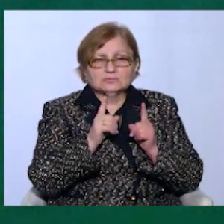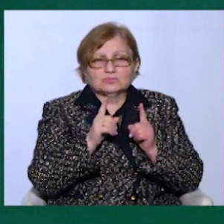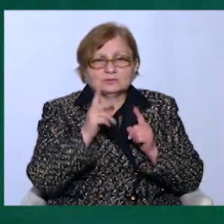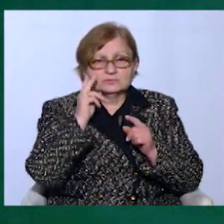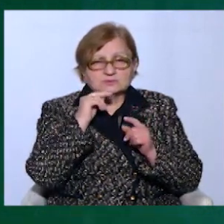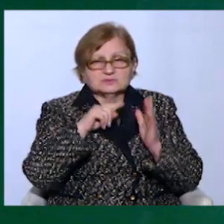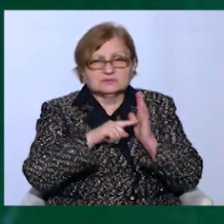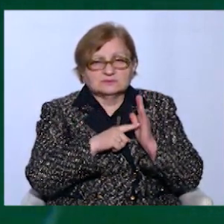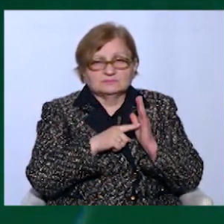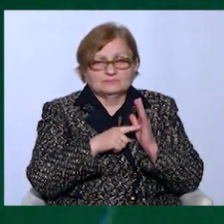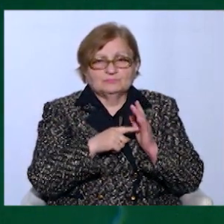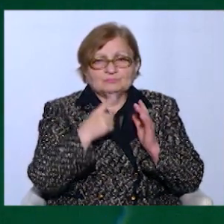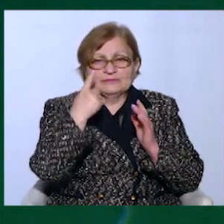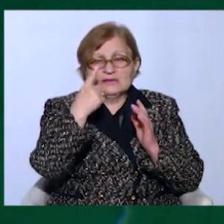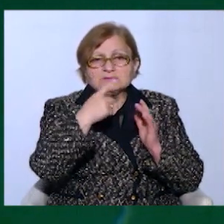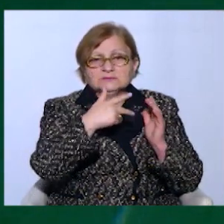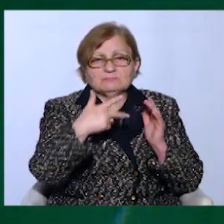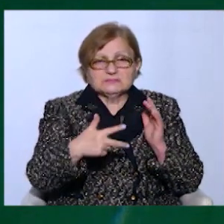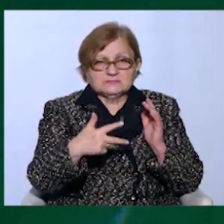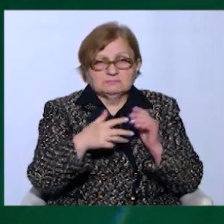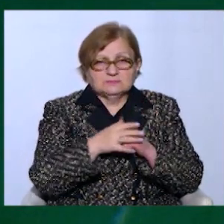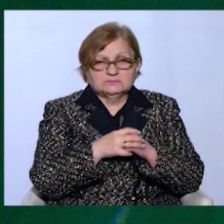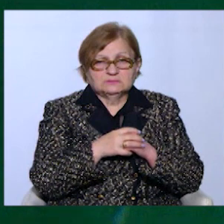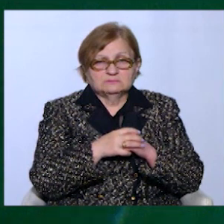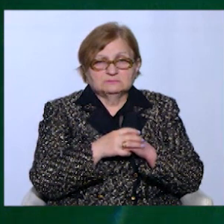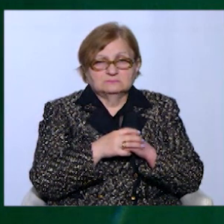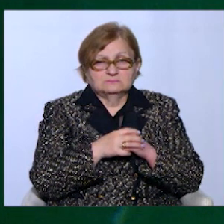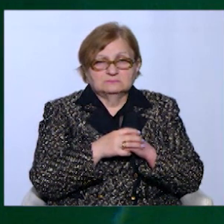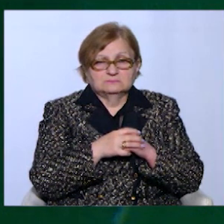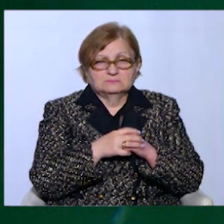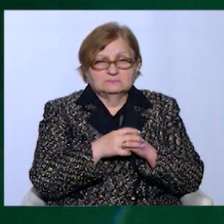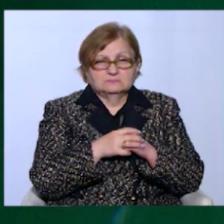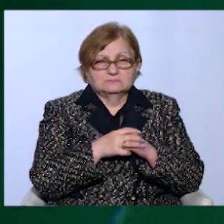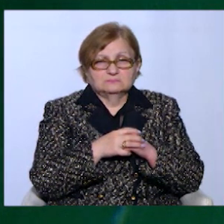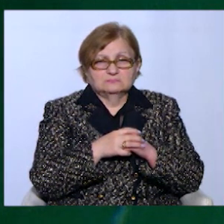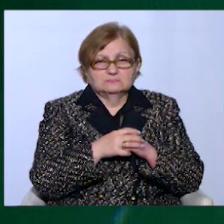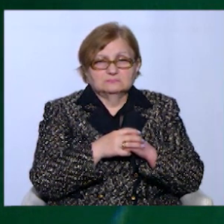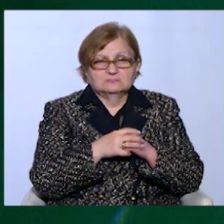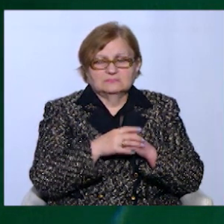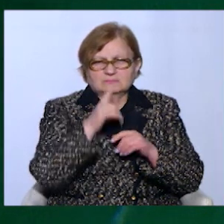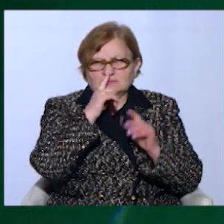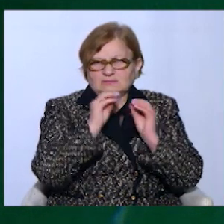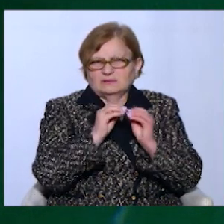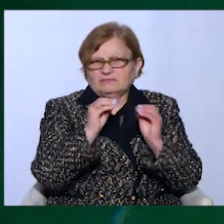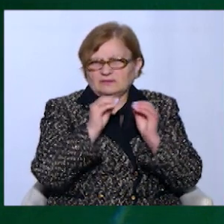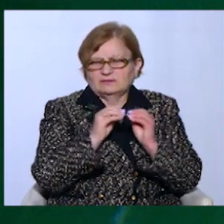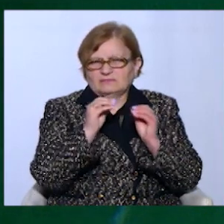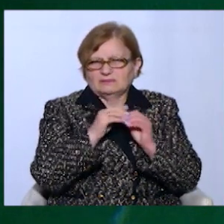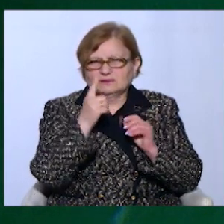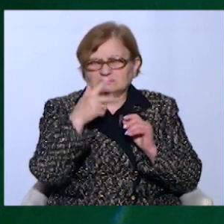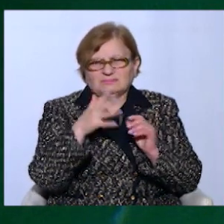მოქმედება. 1/3, ანუ სულ 1/3 დავწეროთ თქვენ ახლა ეტყვით, ხაი დავწეროთ 1/7.